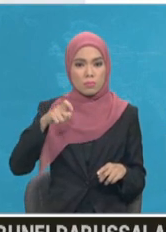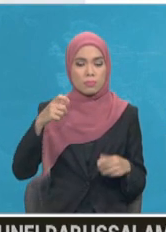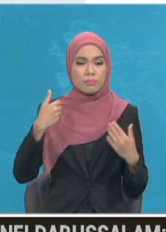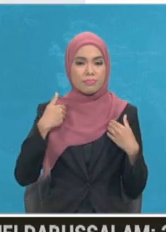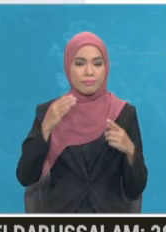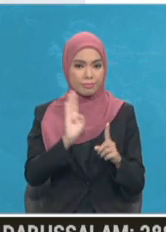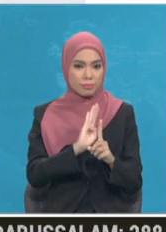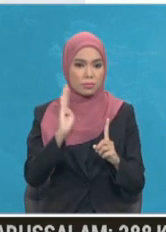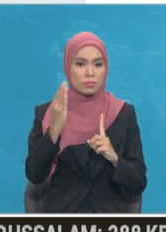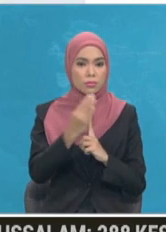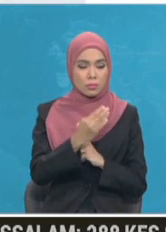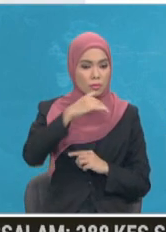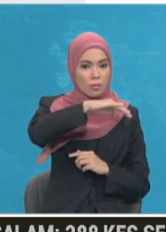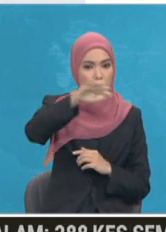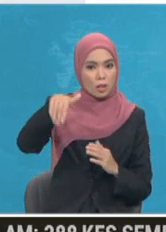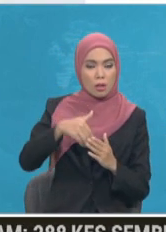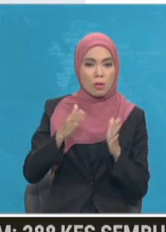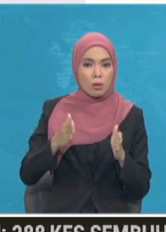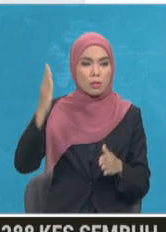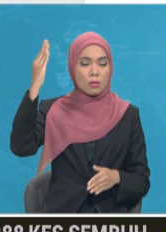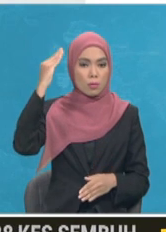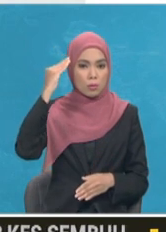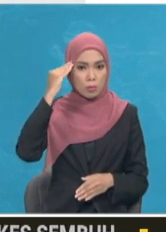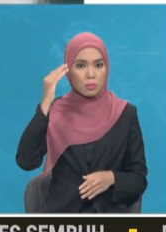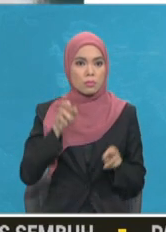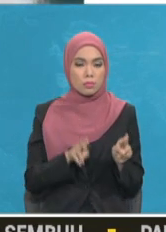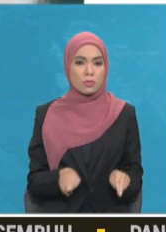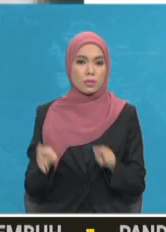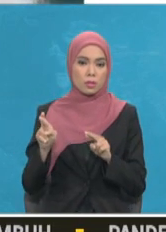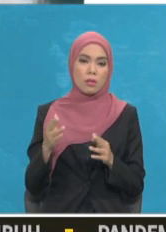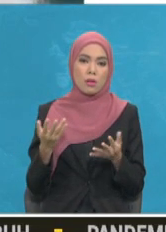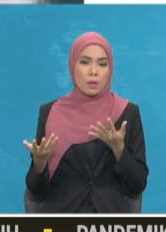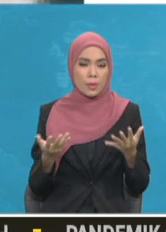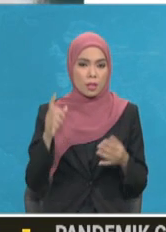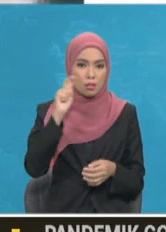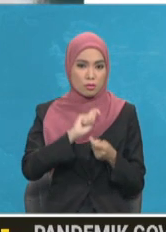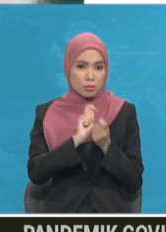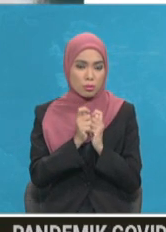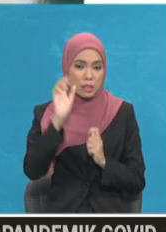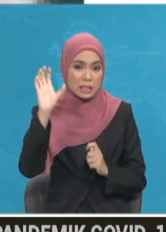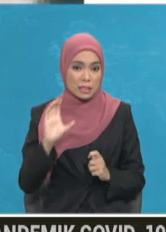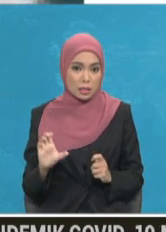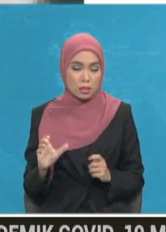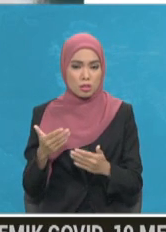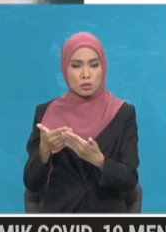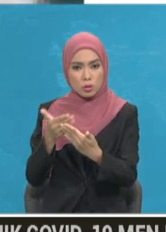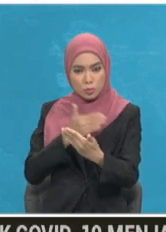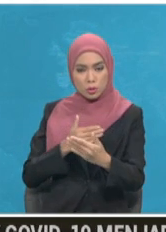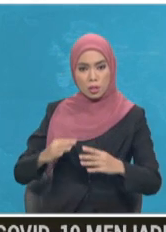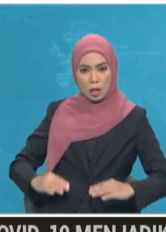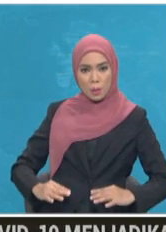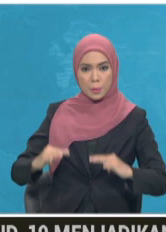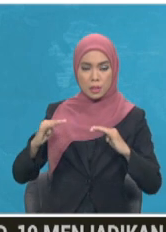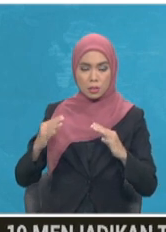penduduk di negara kita ini yaitu contohnya perlu diberi pengetahuan yang betul mengenai tindakan sebelum bencana semasa bencana dan